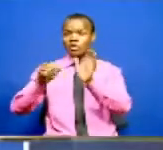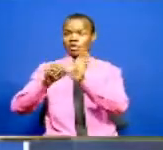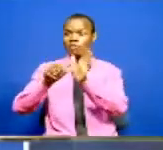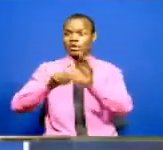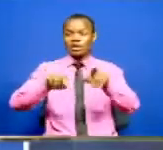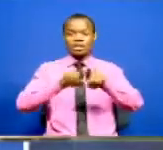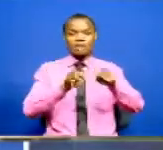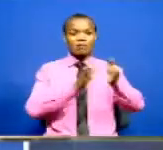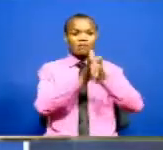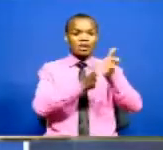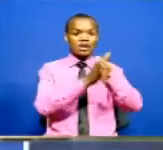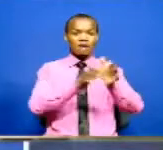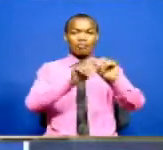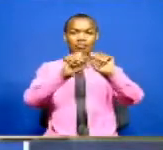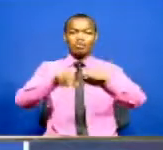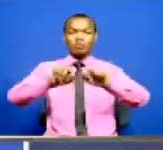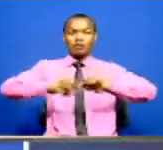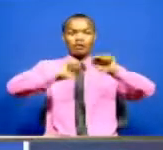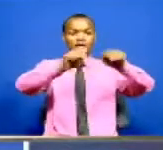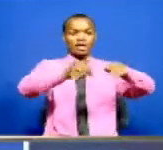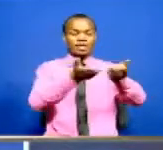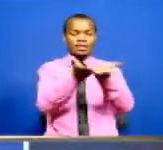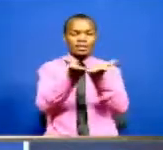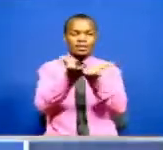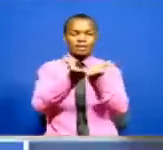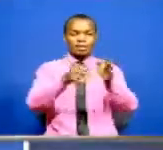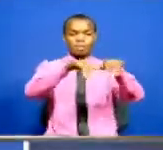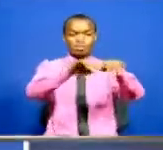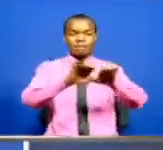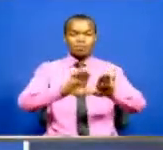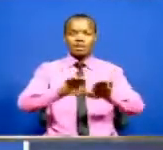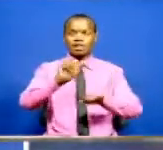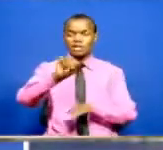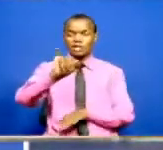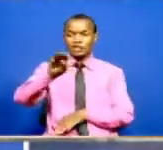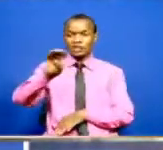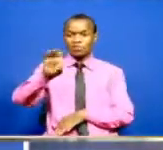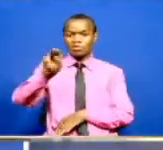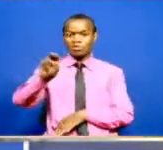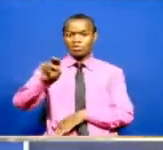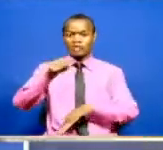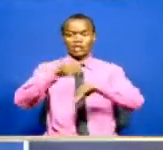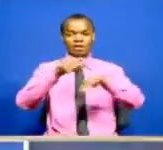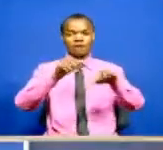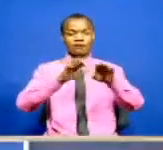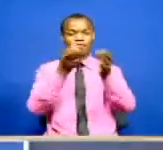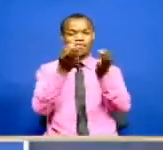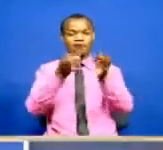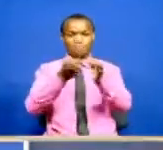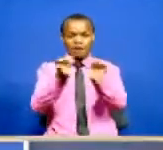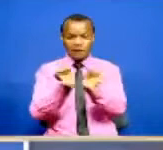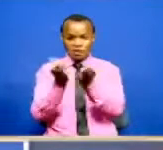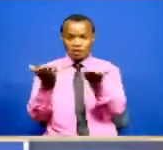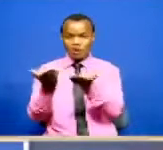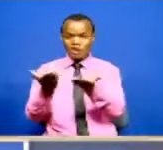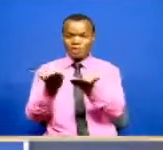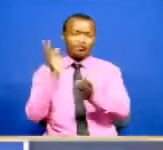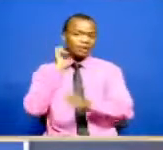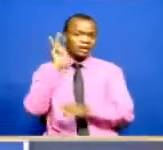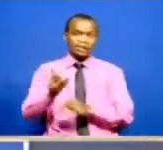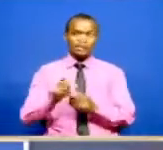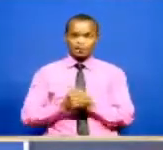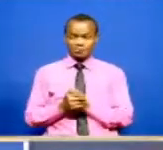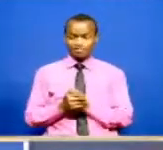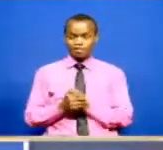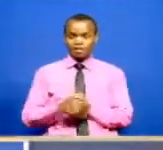kupanga njama ya kuvuruga ibada ya mazishi ya mwenda zake Simeon Nyachae katika uwanja wa Gusii. Maangi alikamatwa katika shule